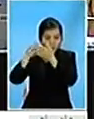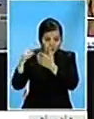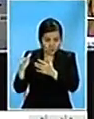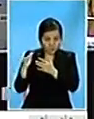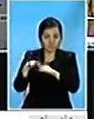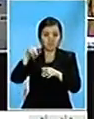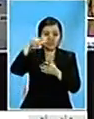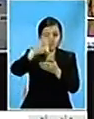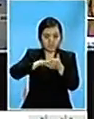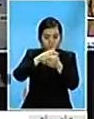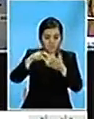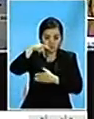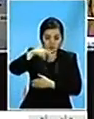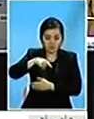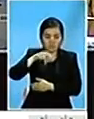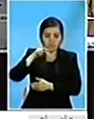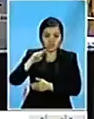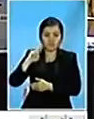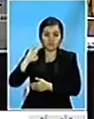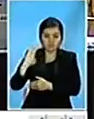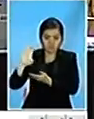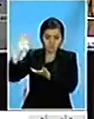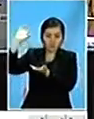ร่างพระราชบัญญัติงบประมาณรายจ่ายประจำปีงบประมาณ